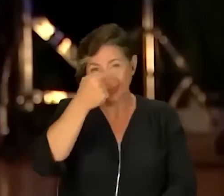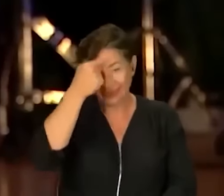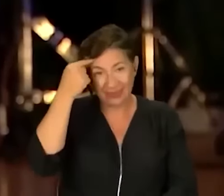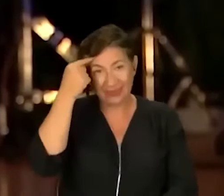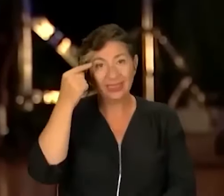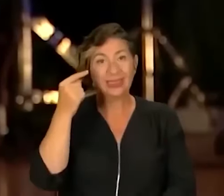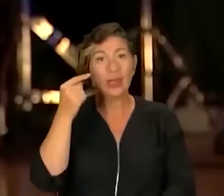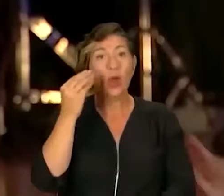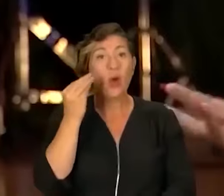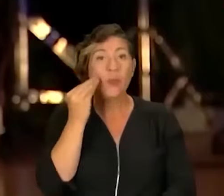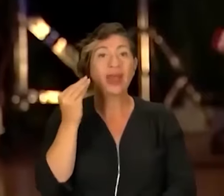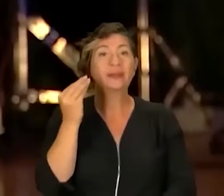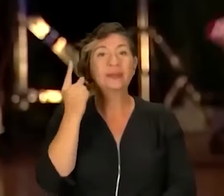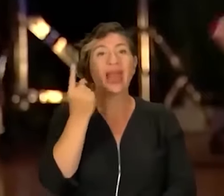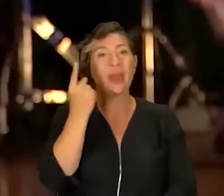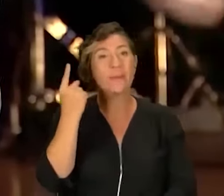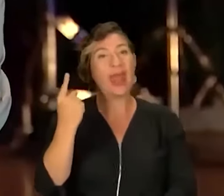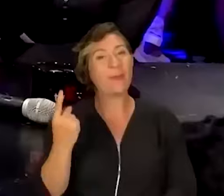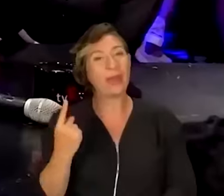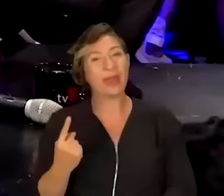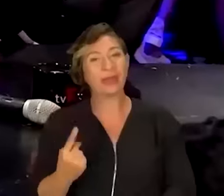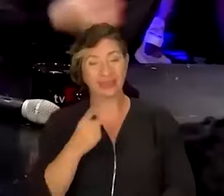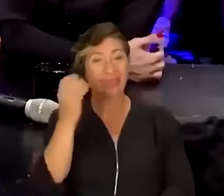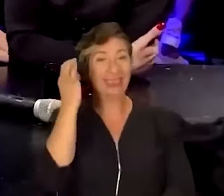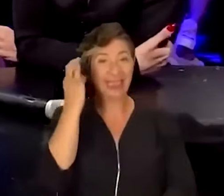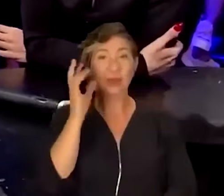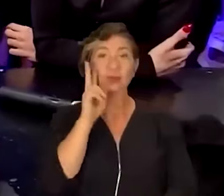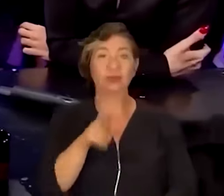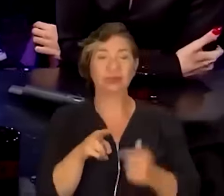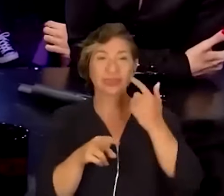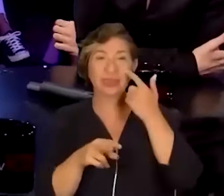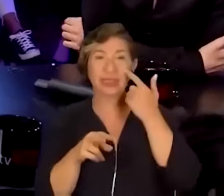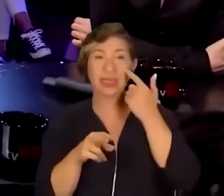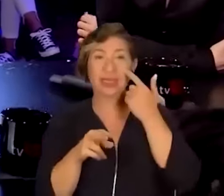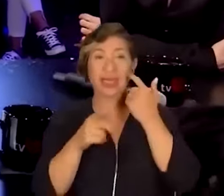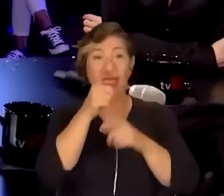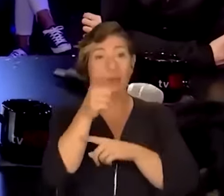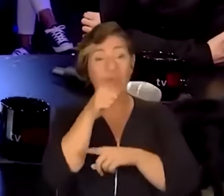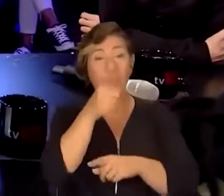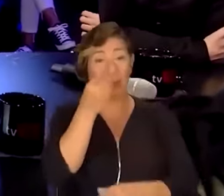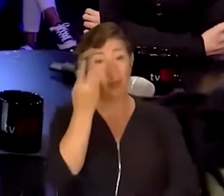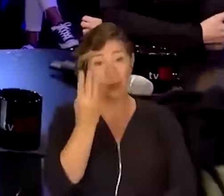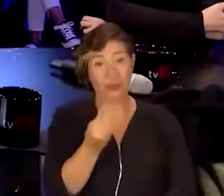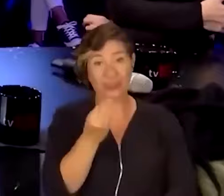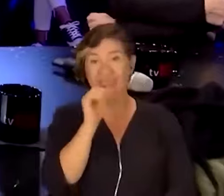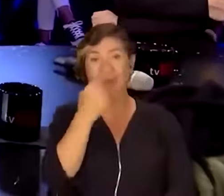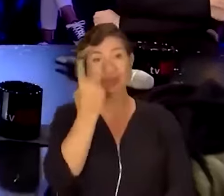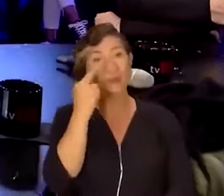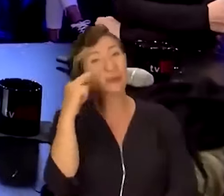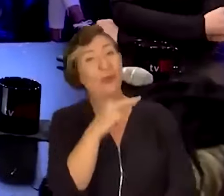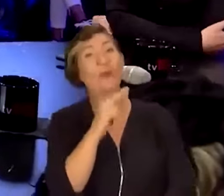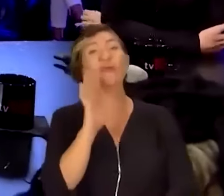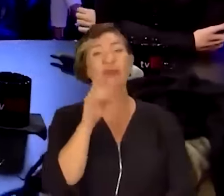gelirler öper diye bir sözü var işte şarkının orada geçiyor zaten dinlerken gör kamerayı buraya koyman çok iyi oldu şey hiçbir şey